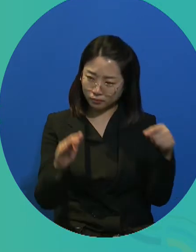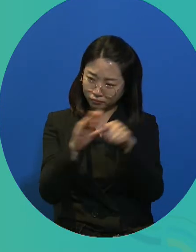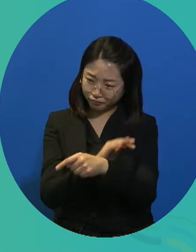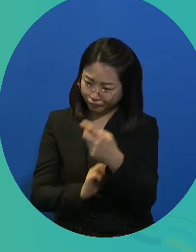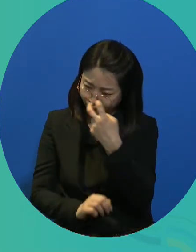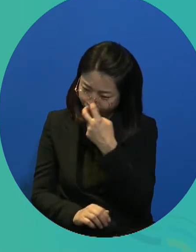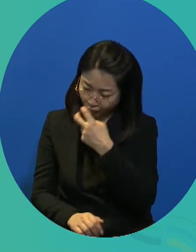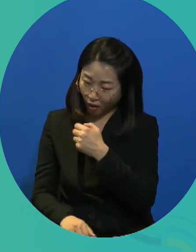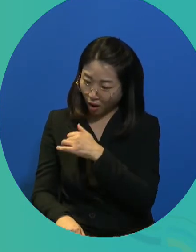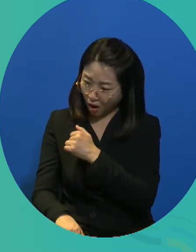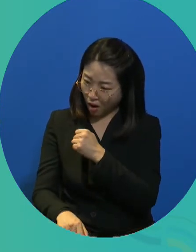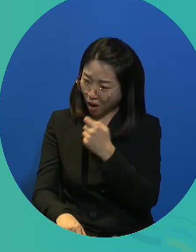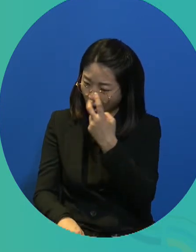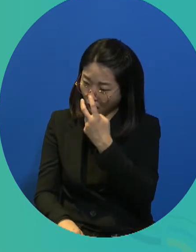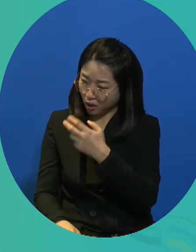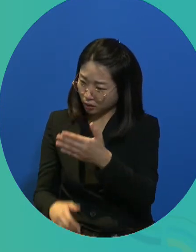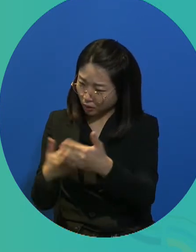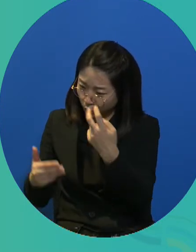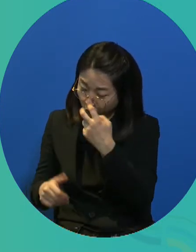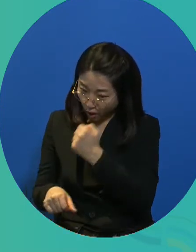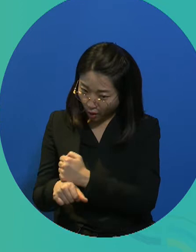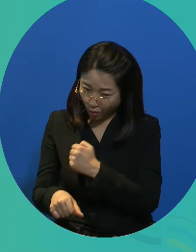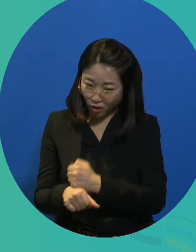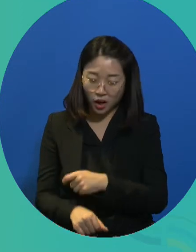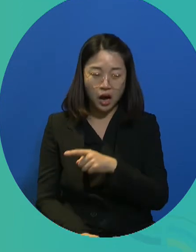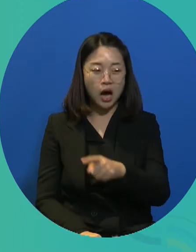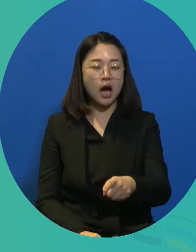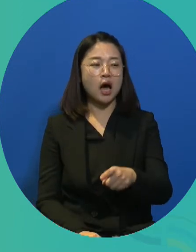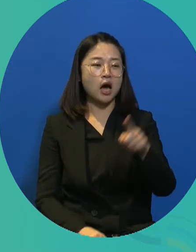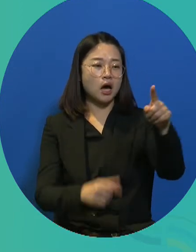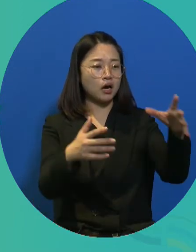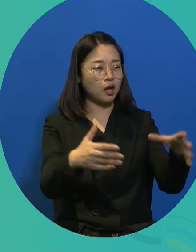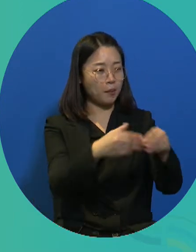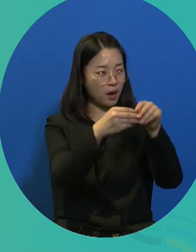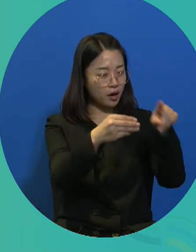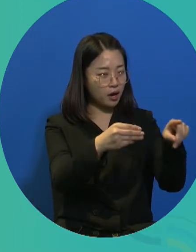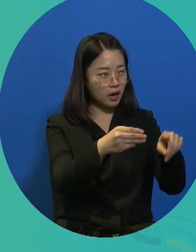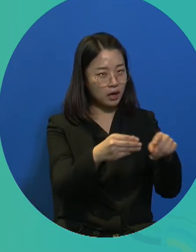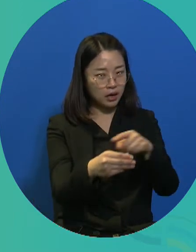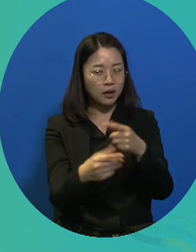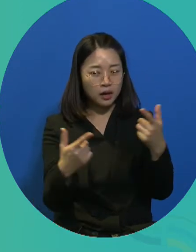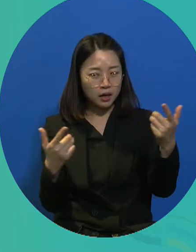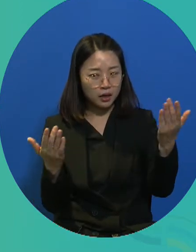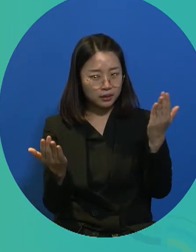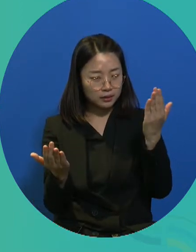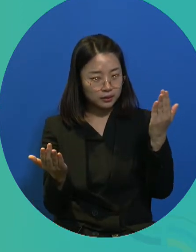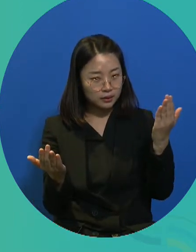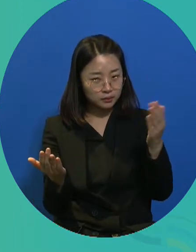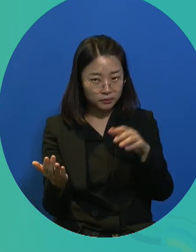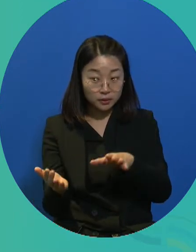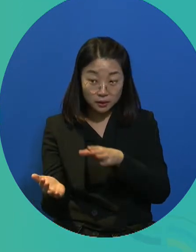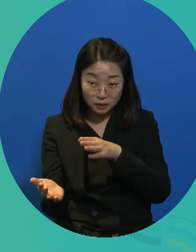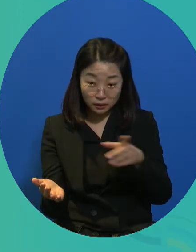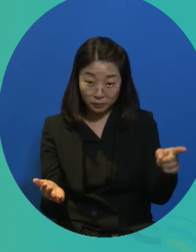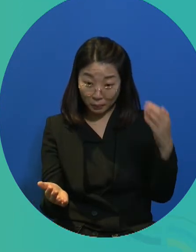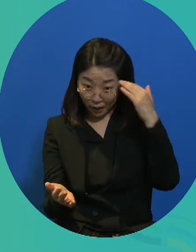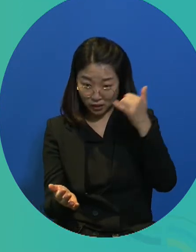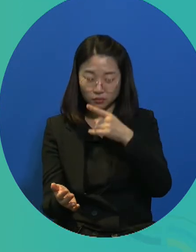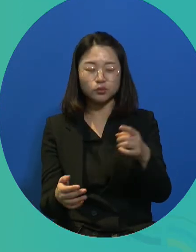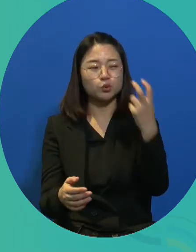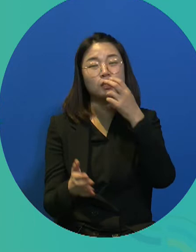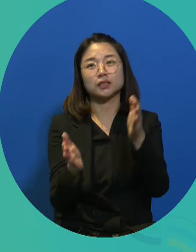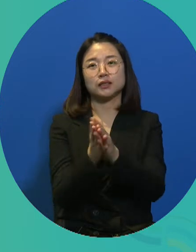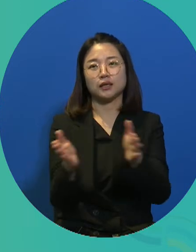살펴보고 협약상 침해가 중대하거나 구조적이다라고 판단이 되면은 조사를 개시하게 됩니다.